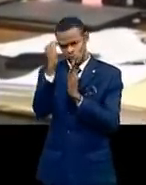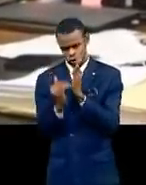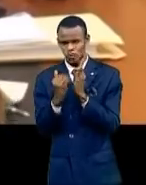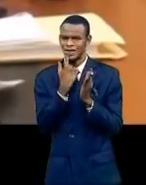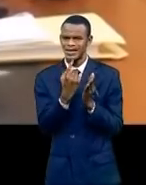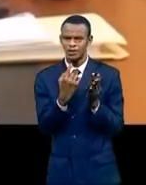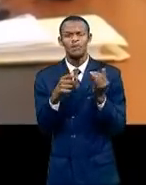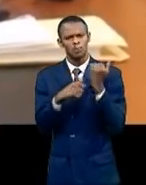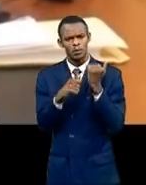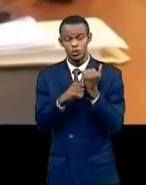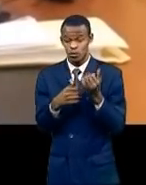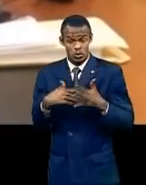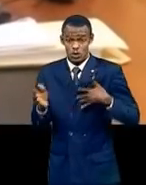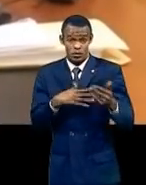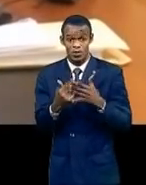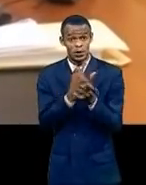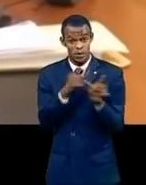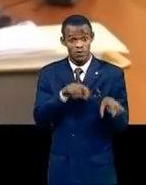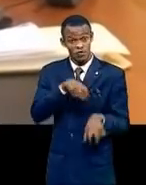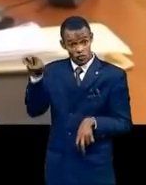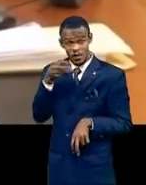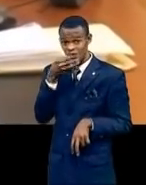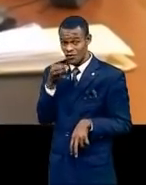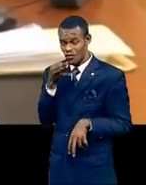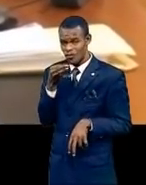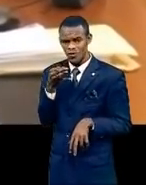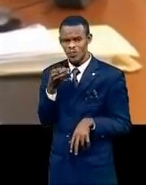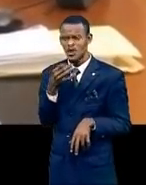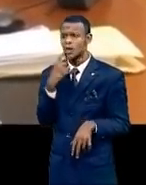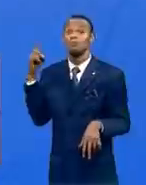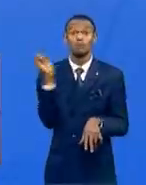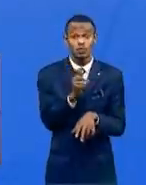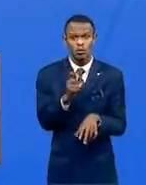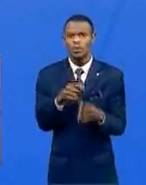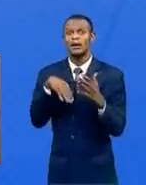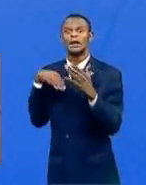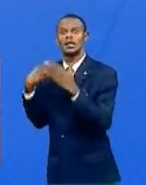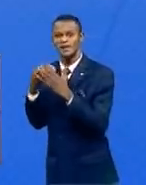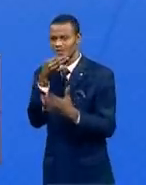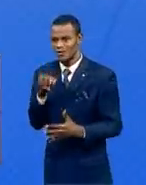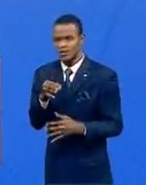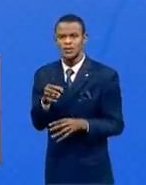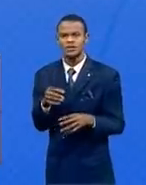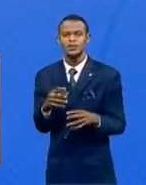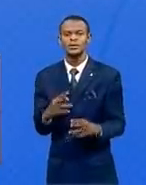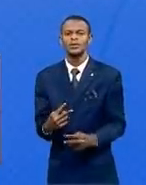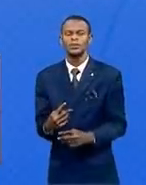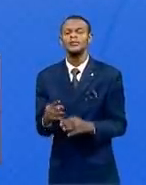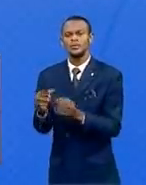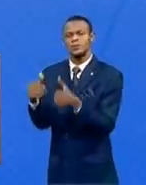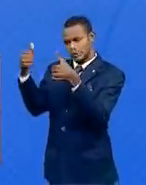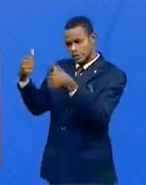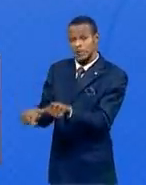impérieux pour se rendre en France et de se soumettre à un auto-isolement de 7 jours. Cette mesure a aussi été prise